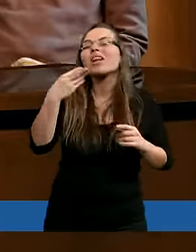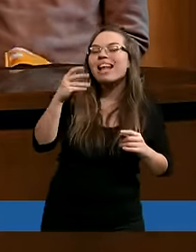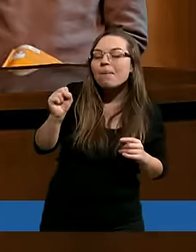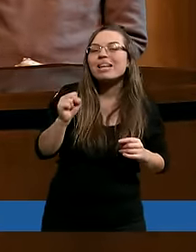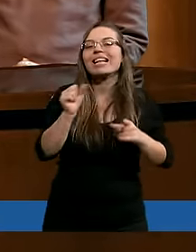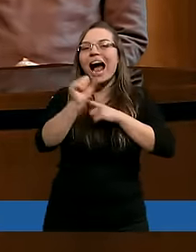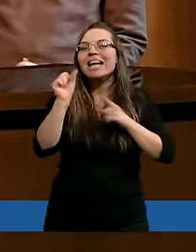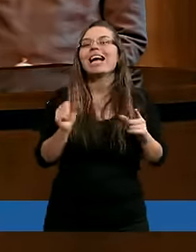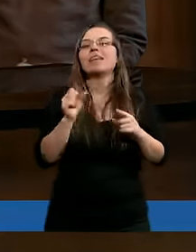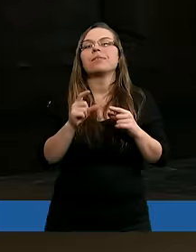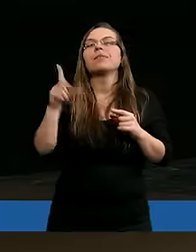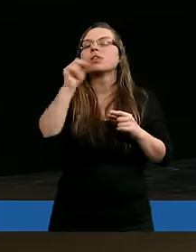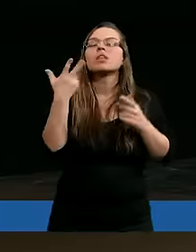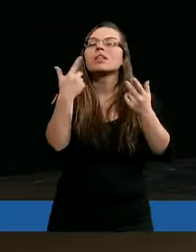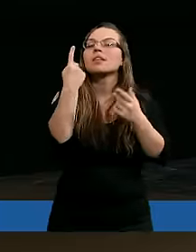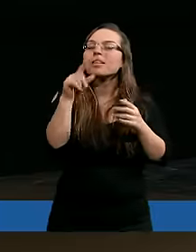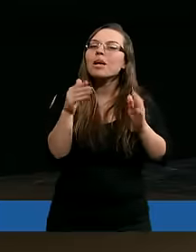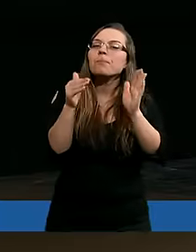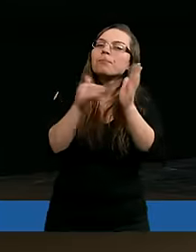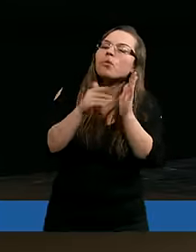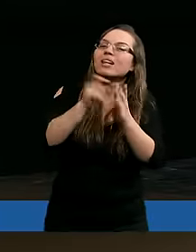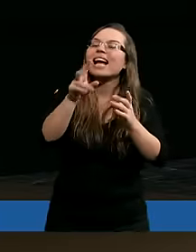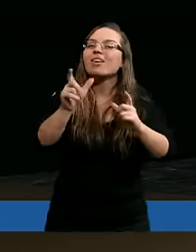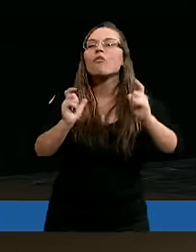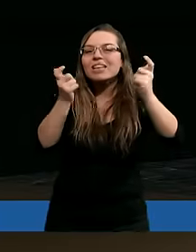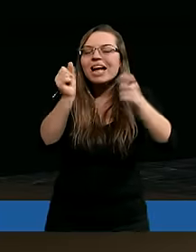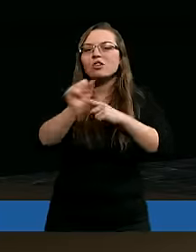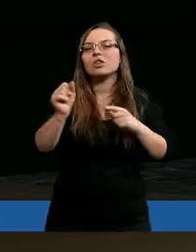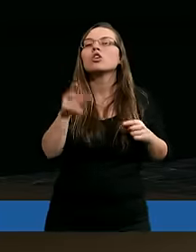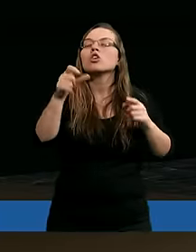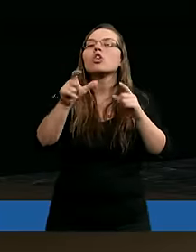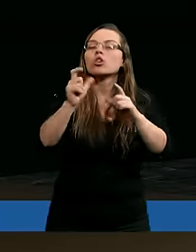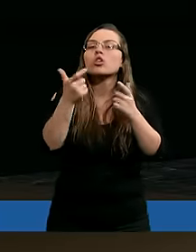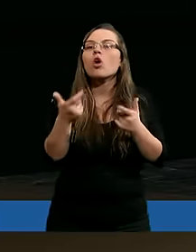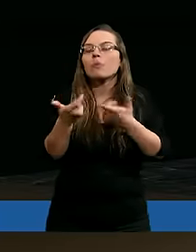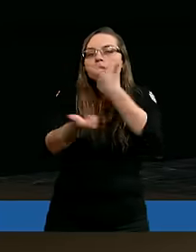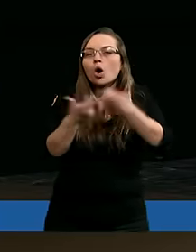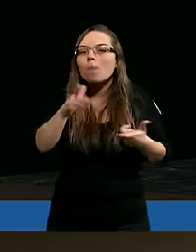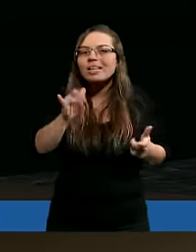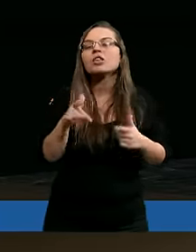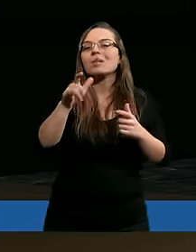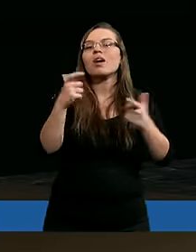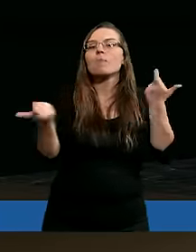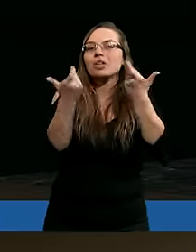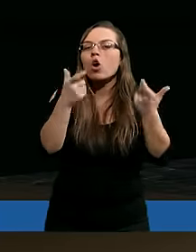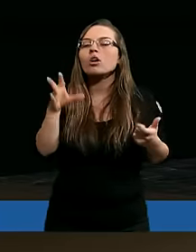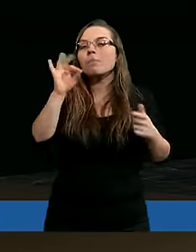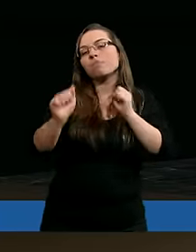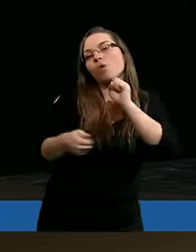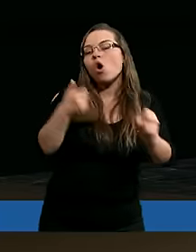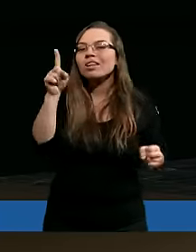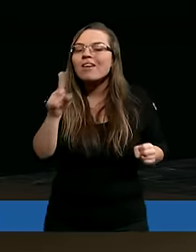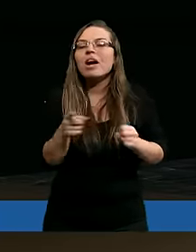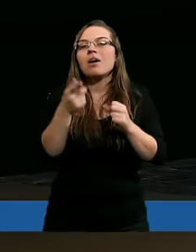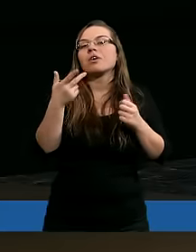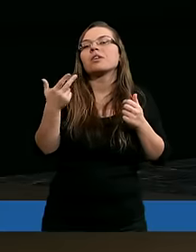że nie bezpośredniego wpływu na takie wydarzenia. Dlaczego się potknęliśmy, trzymając się tego przykładu? Ponieważ nie